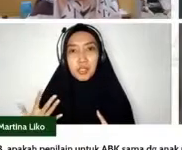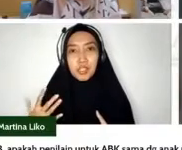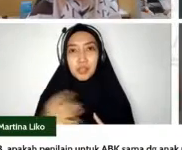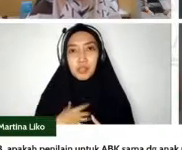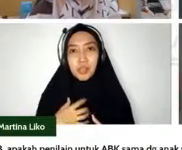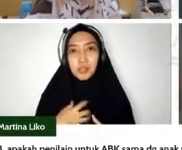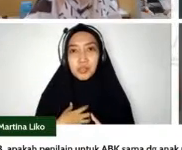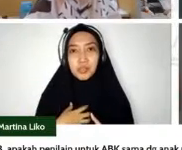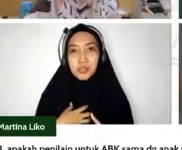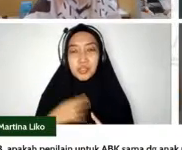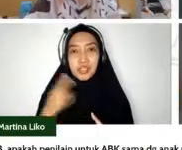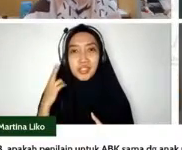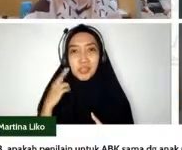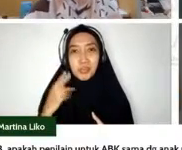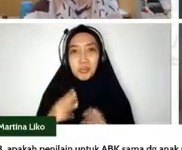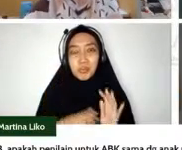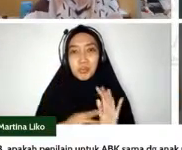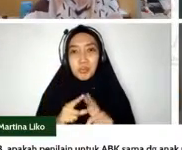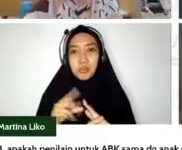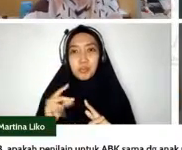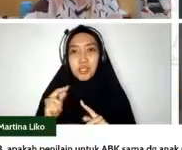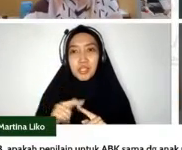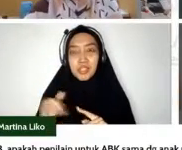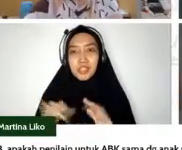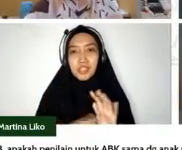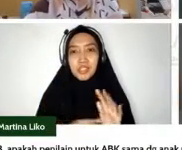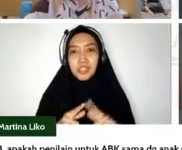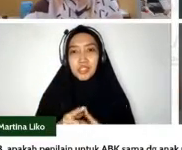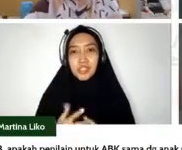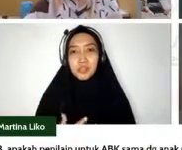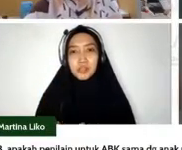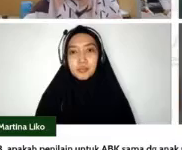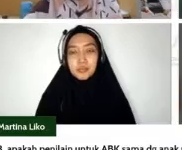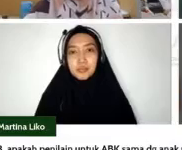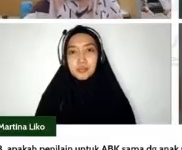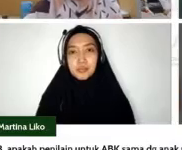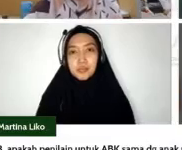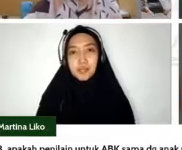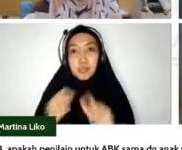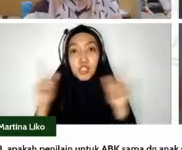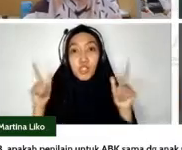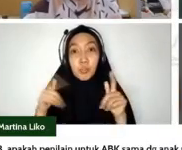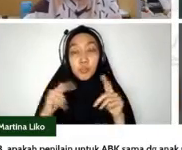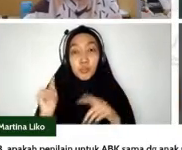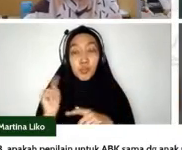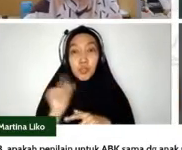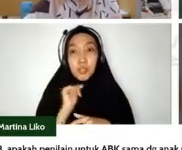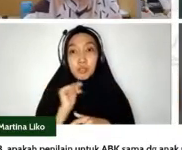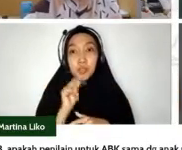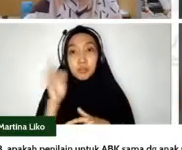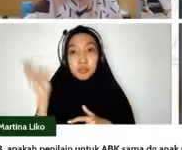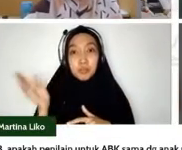Bu Martina Liko ya. Silakan yang mau menjawab siapa terlebih dahulu, Pak Yanuar atau Bapak Said?